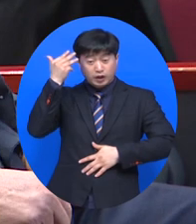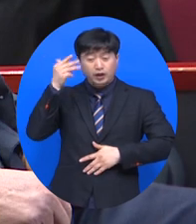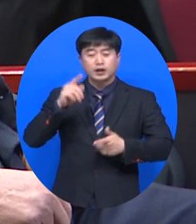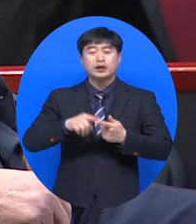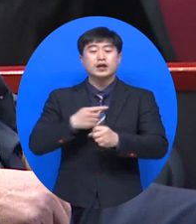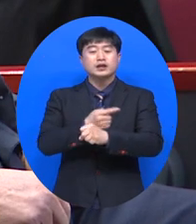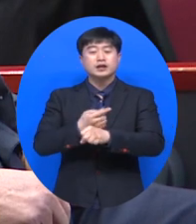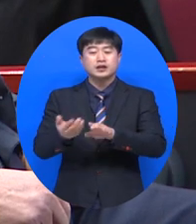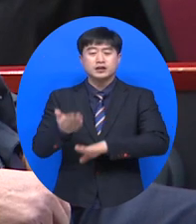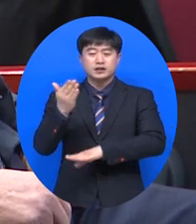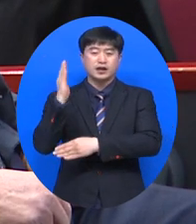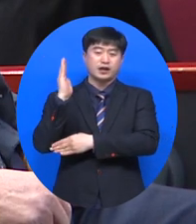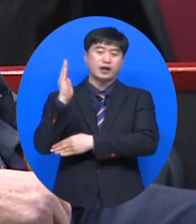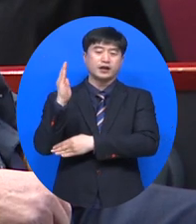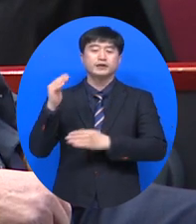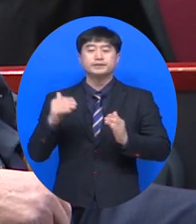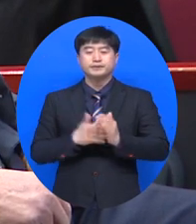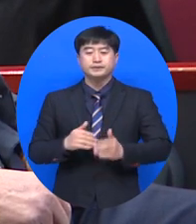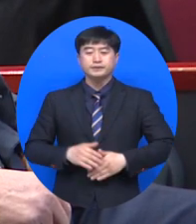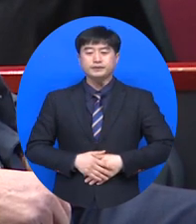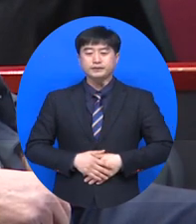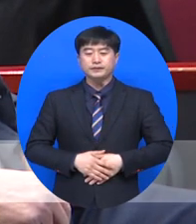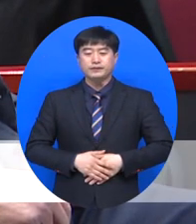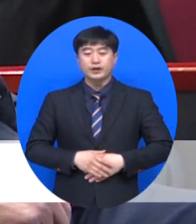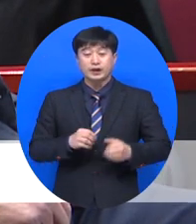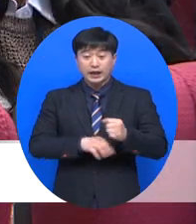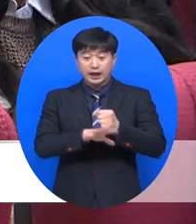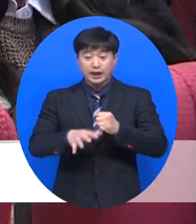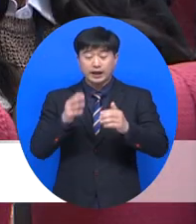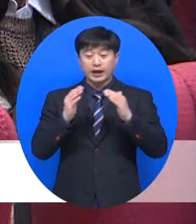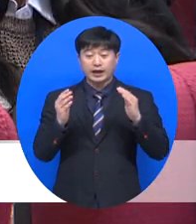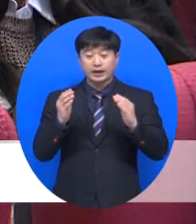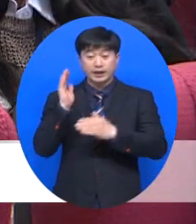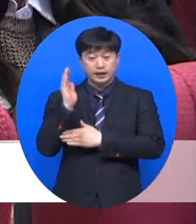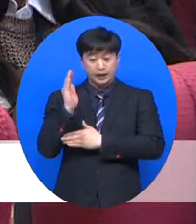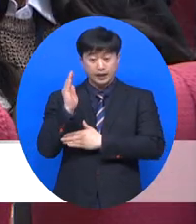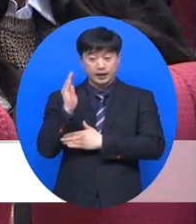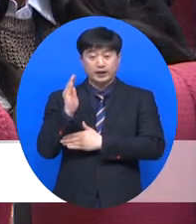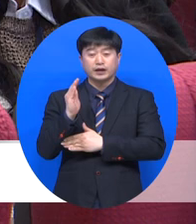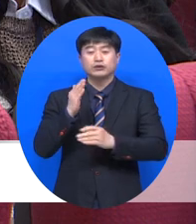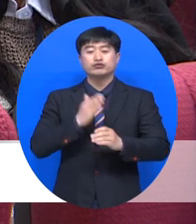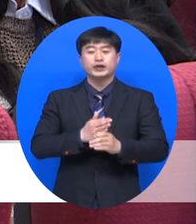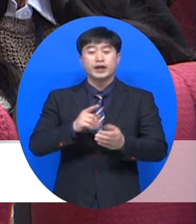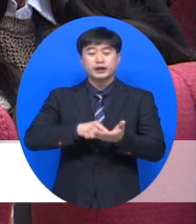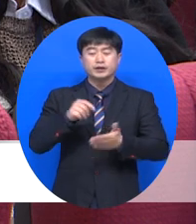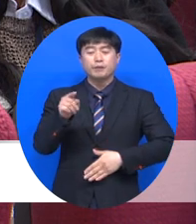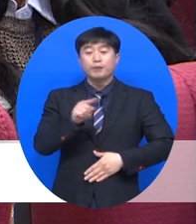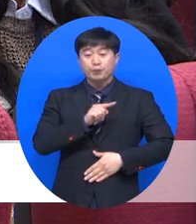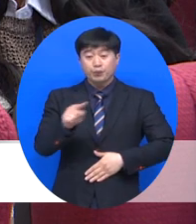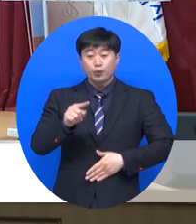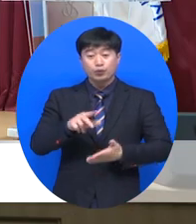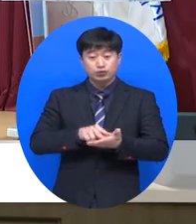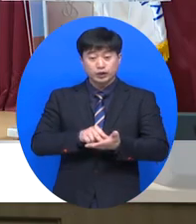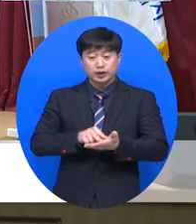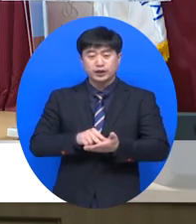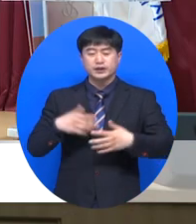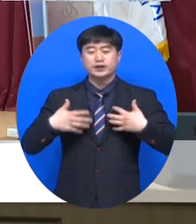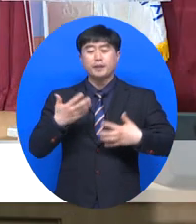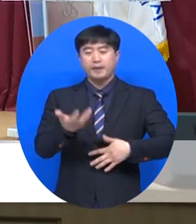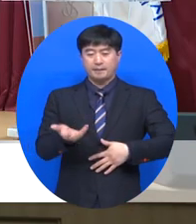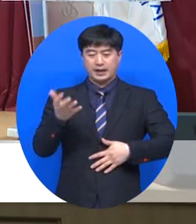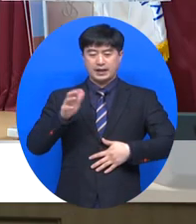시간 넘게 무대에서 강연을 했습니다. 다양한 이야기가 나왔지만 가장 핵심적인 주제는